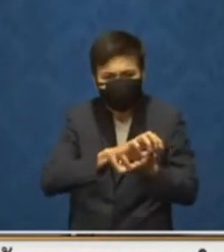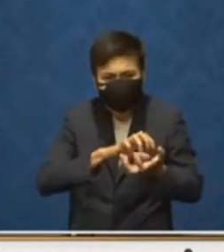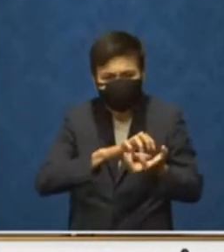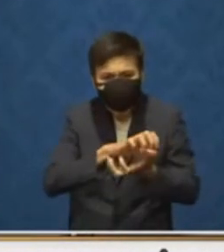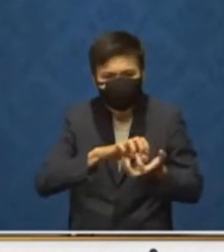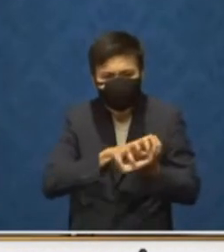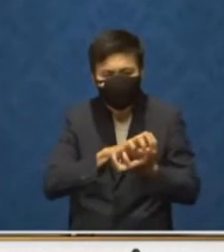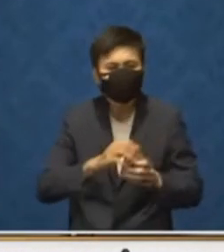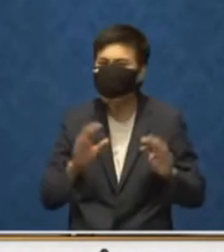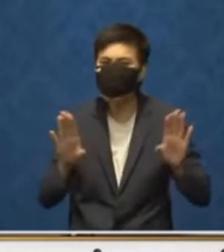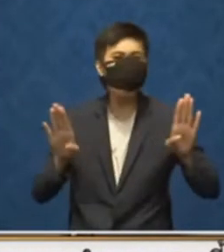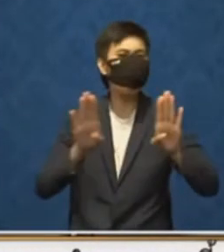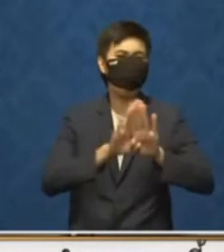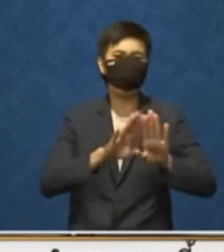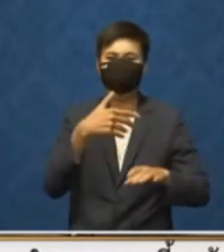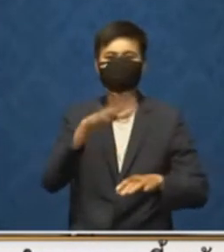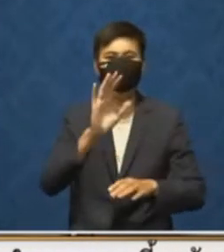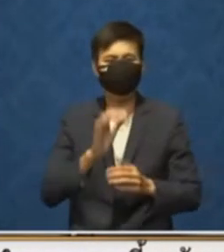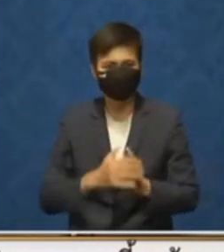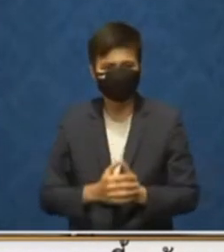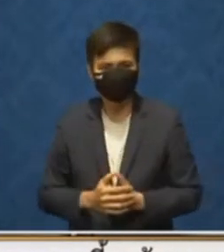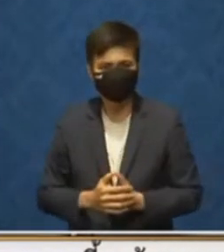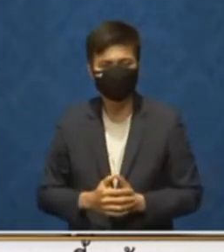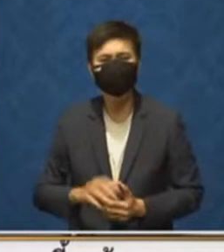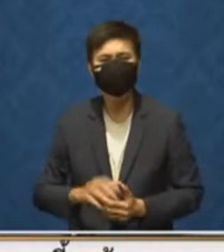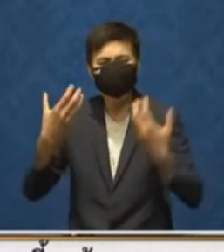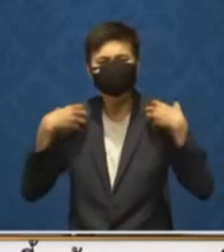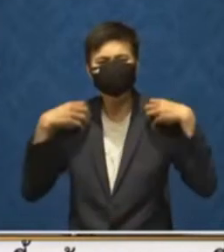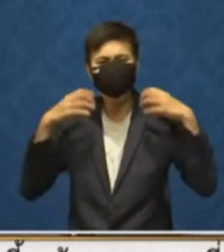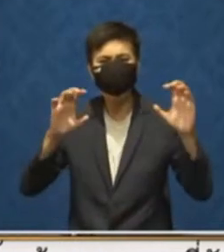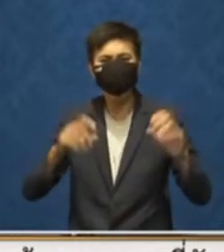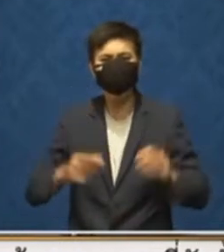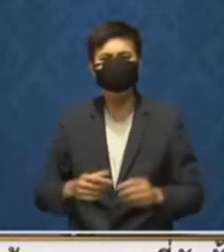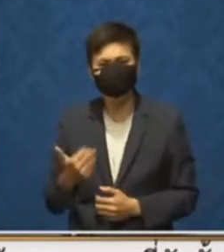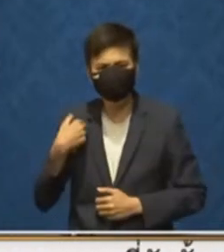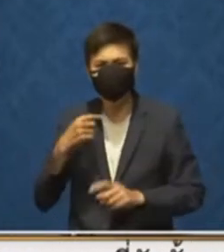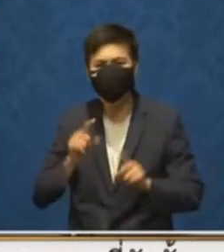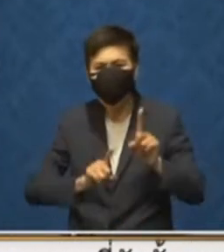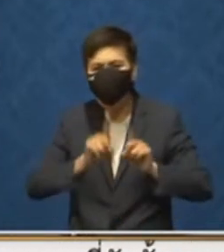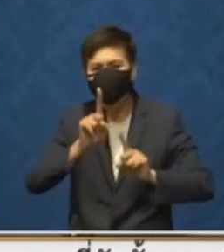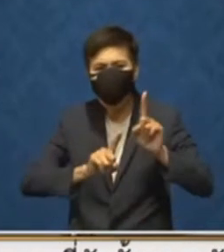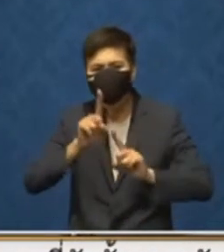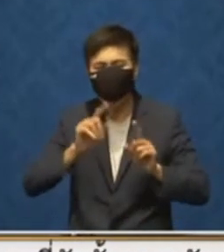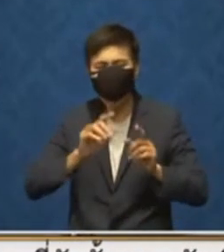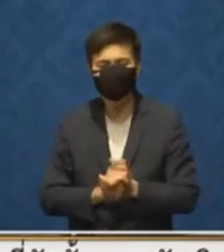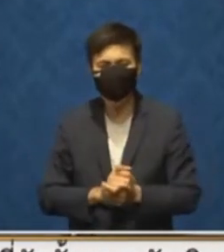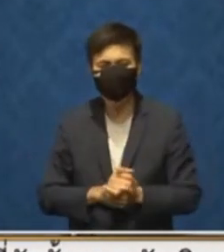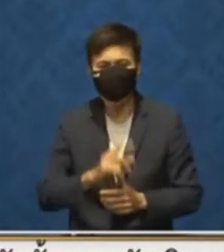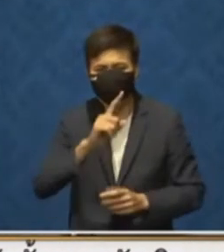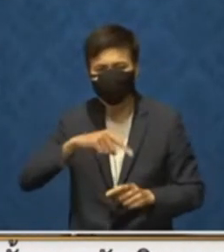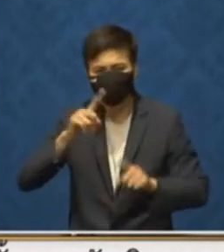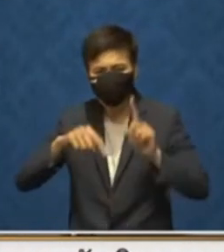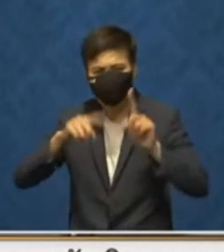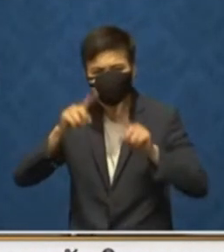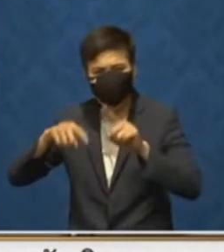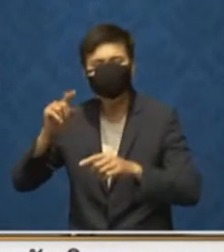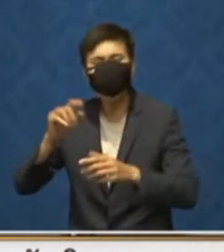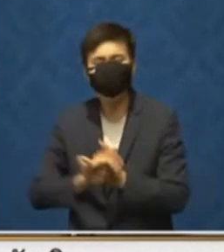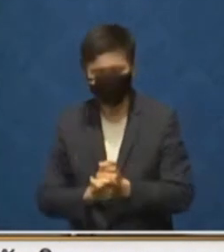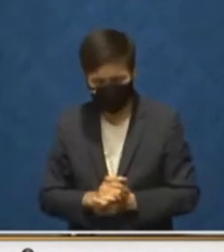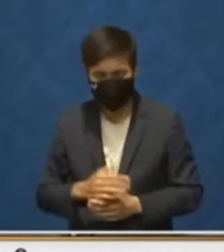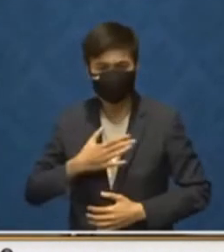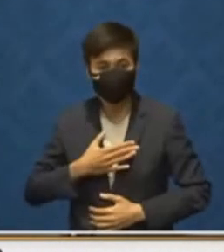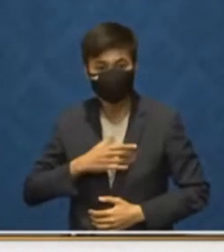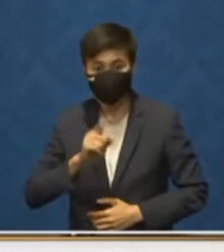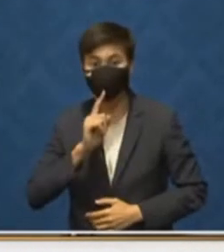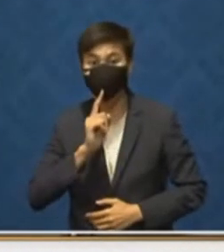ใช้กฎหมายบังคับเลยรัฐบาลถือหุ้นใหญ่กลัวอะไรกลัวอะไรนายกต้องจัดการเด็ดขาดได้ไม่งั้นผมจะกล่าวหา